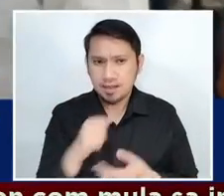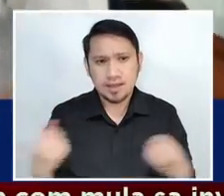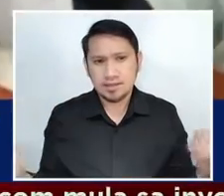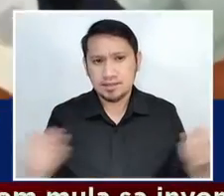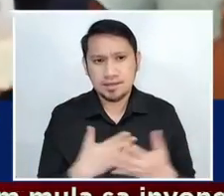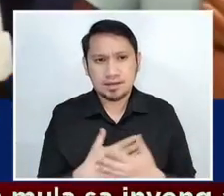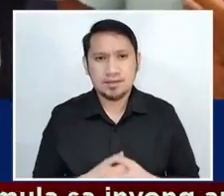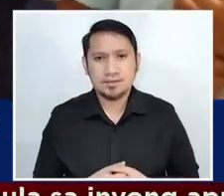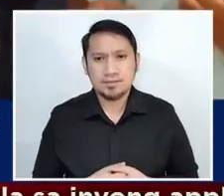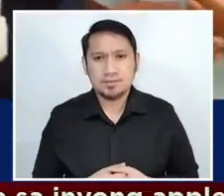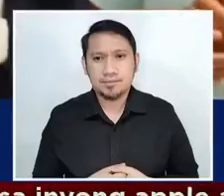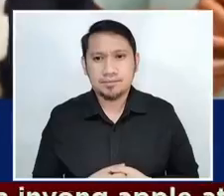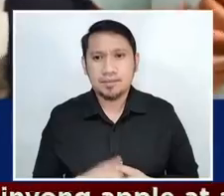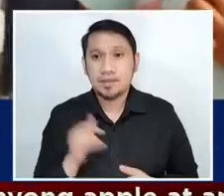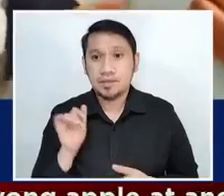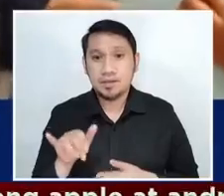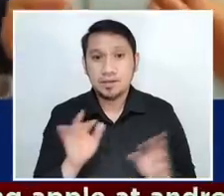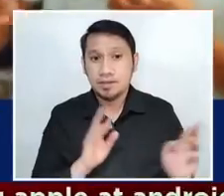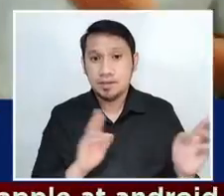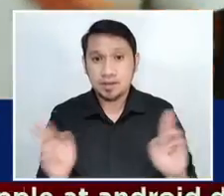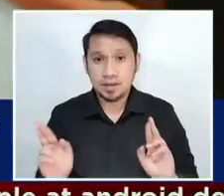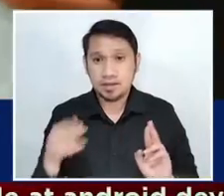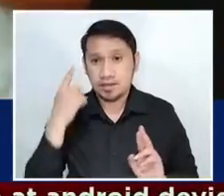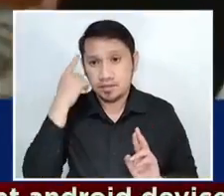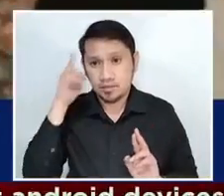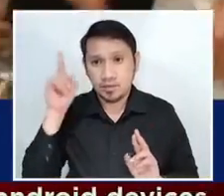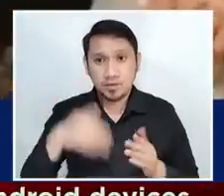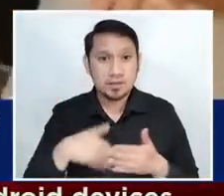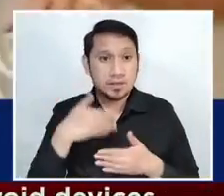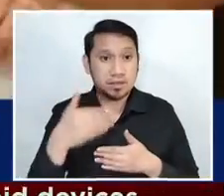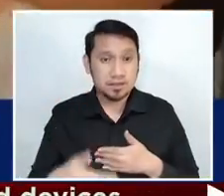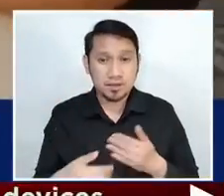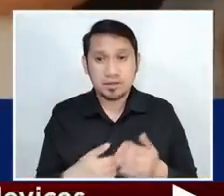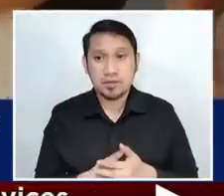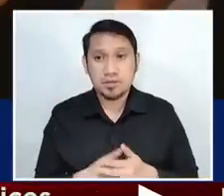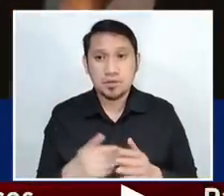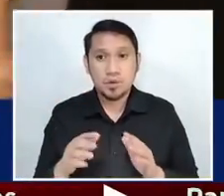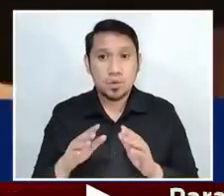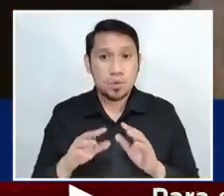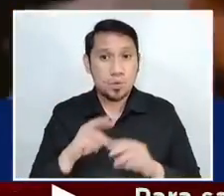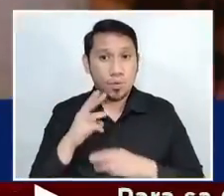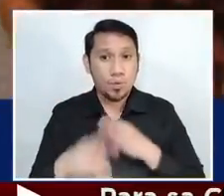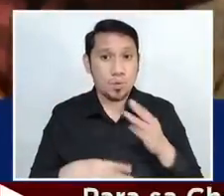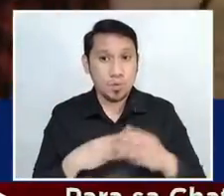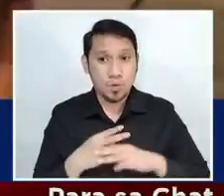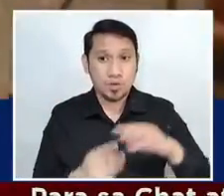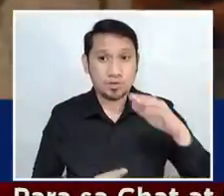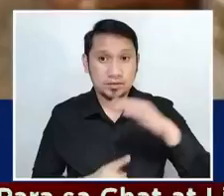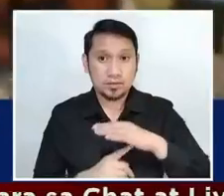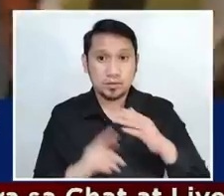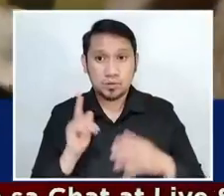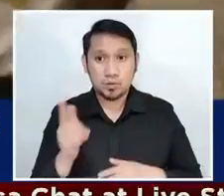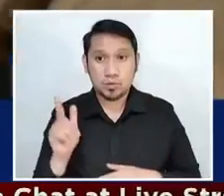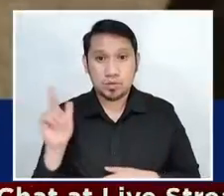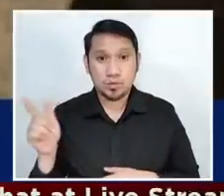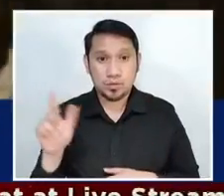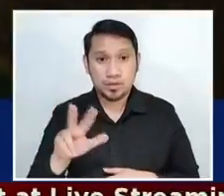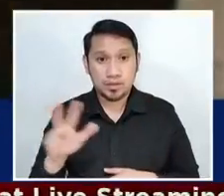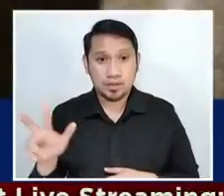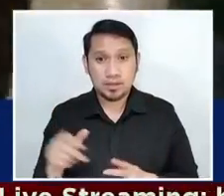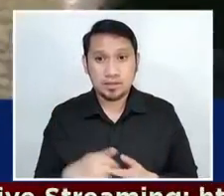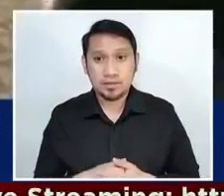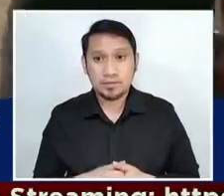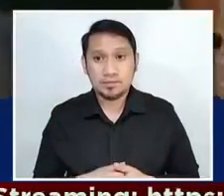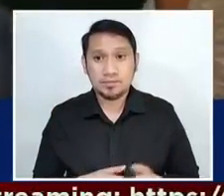anymore. Naghahanda na si Paragua para sa susunod na FIDE World Cup Chess Olympiad sa 2023.